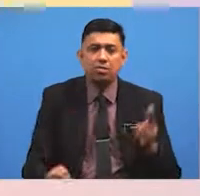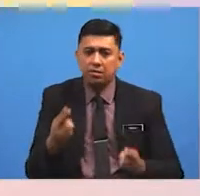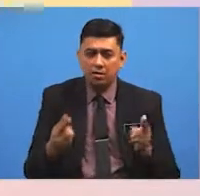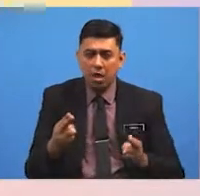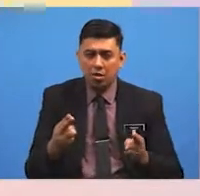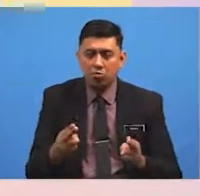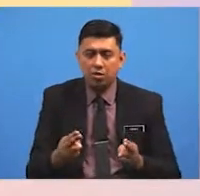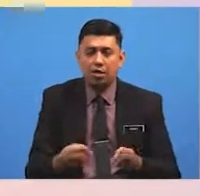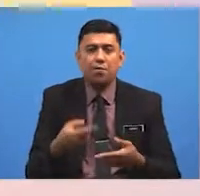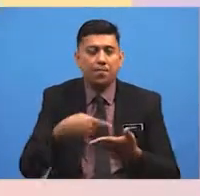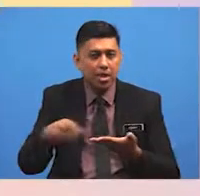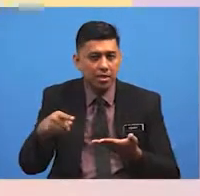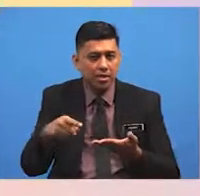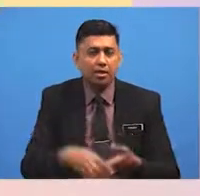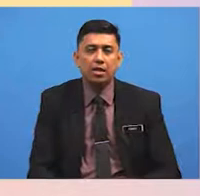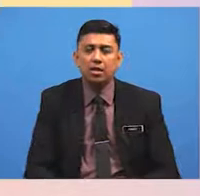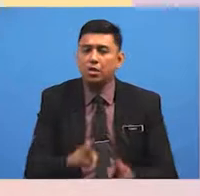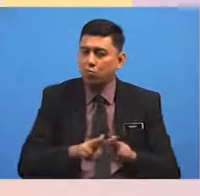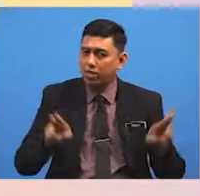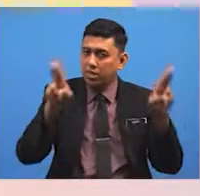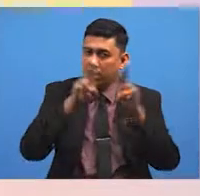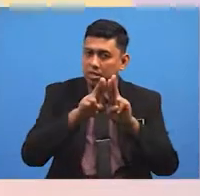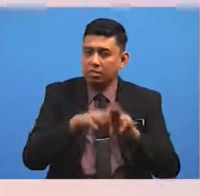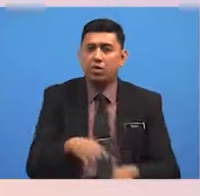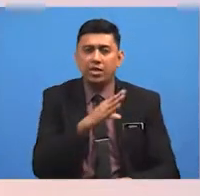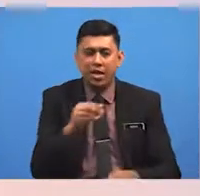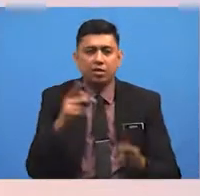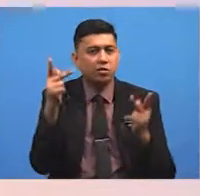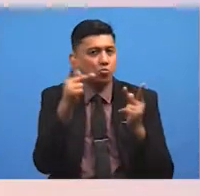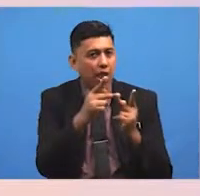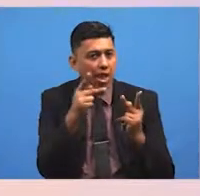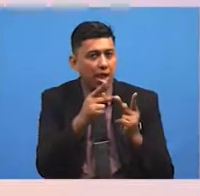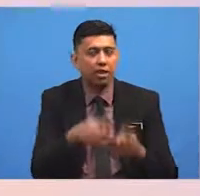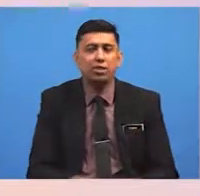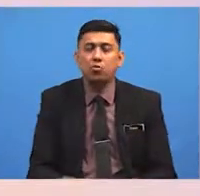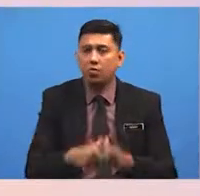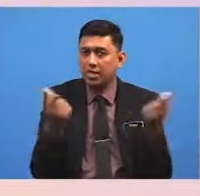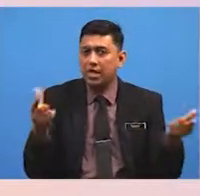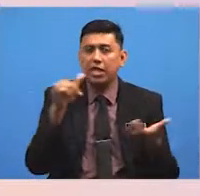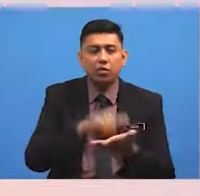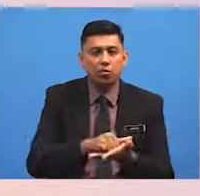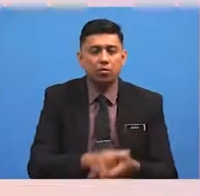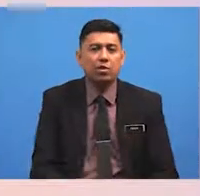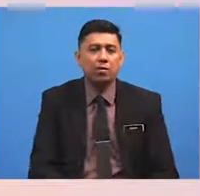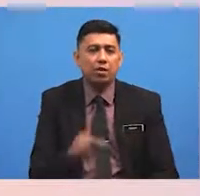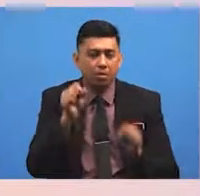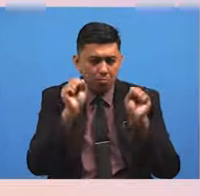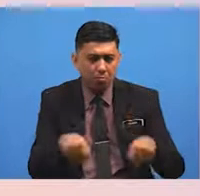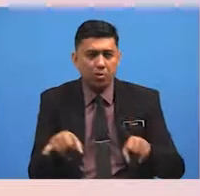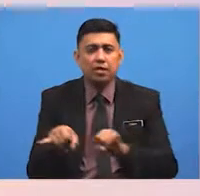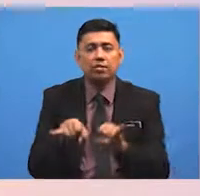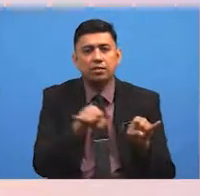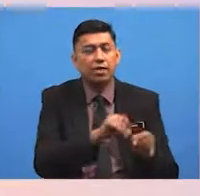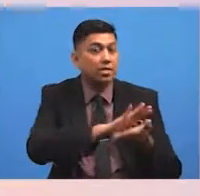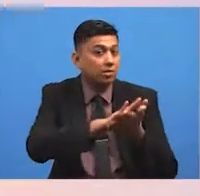perbelanjaan mengikut keutamaan dan yang bersesuaian selain Itu ianya boleh juga